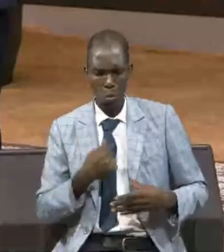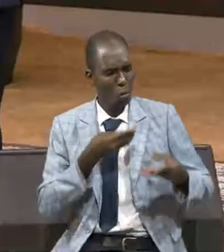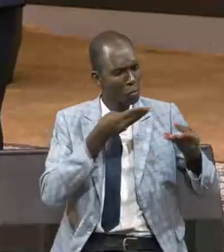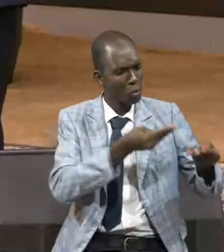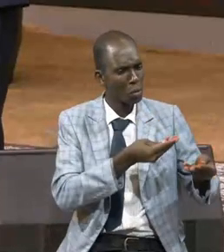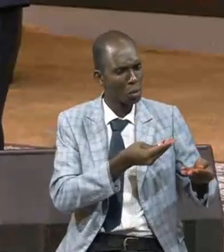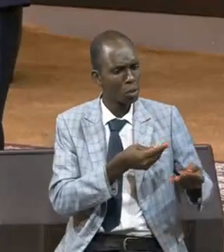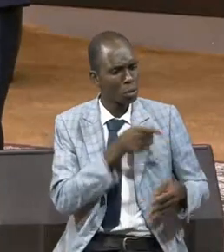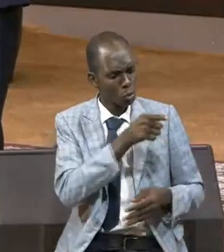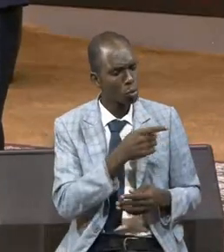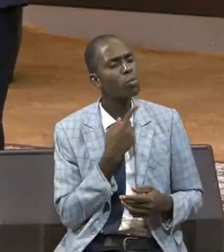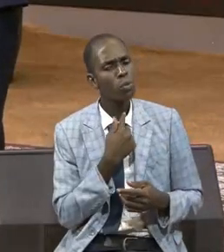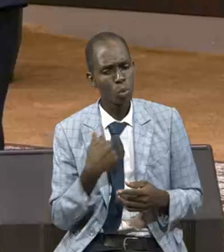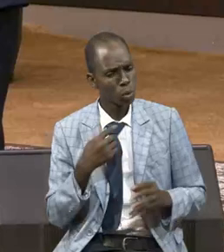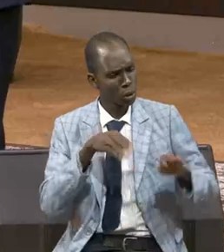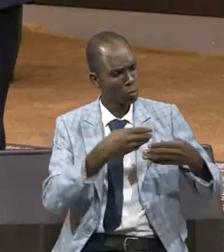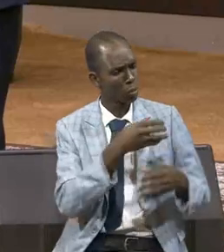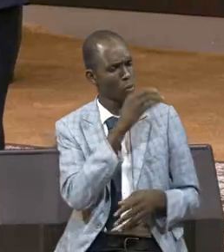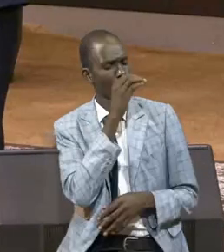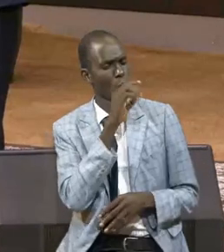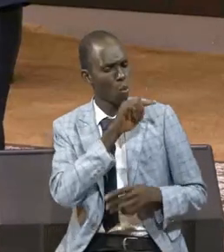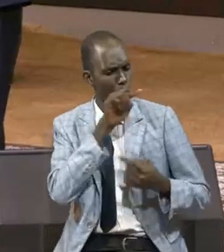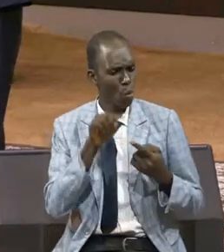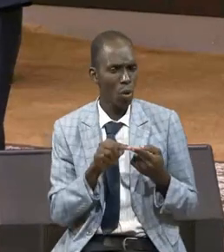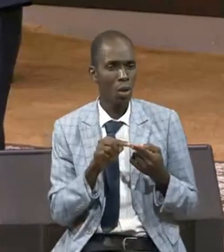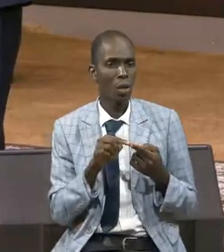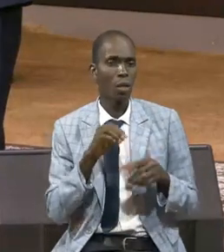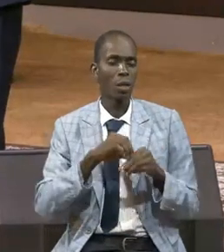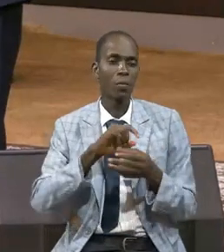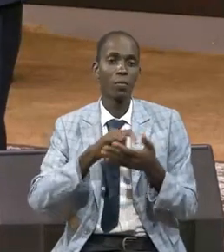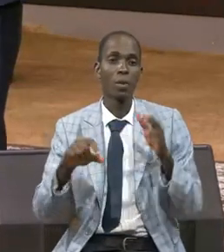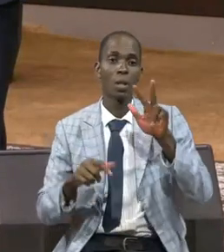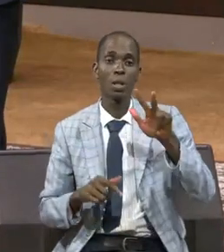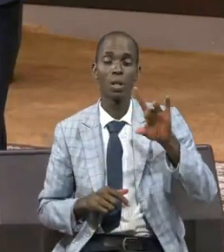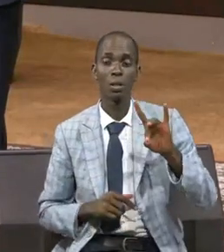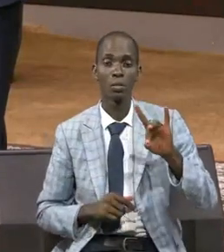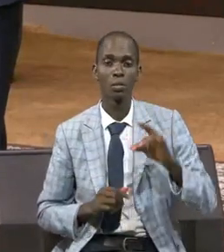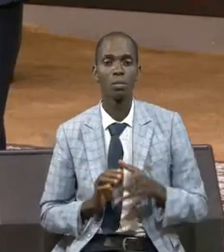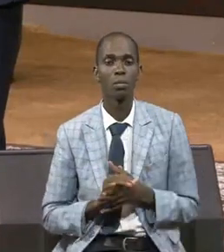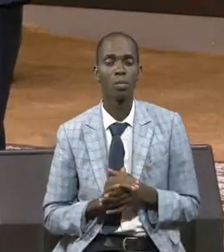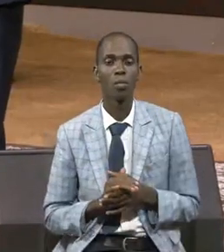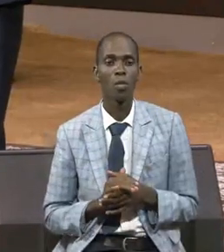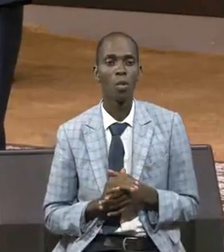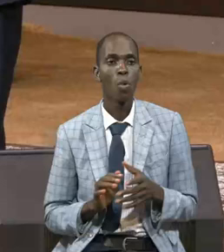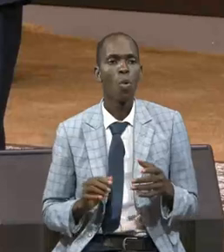manger, ou avoir soif et t'avons-nous donné à boire? 38.